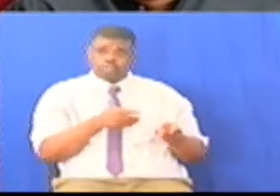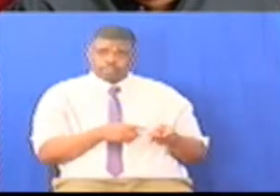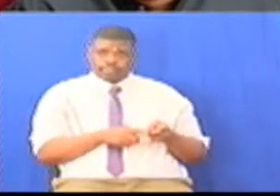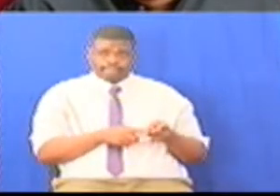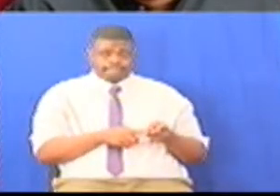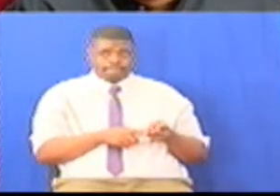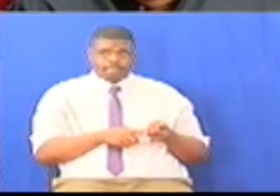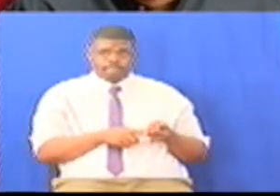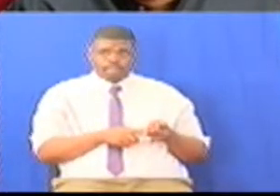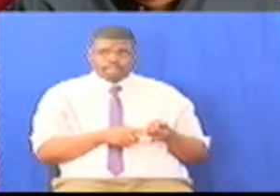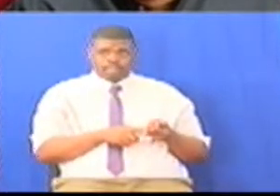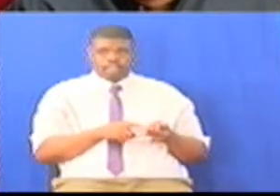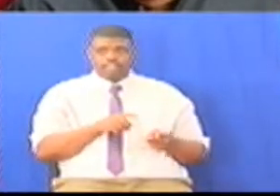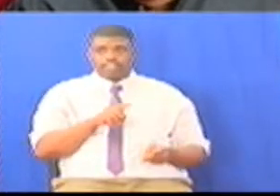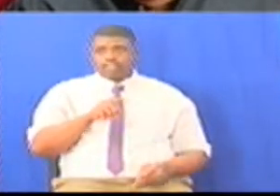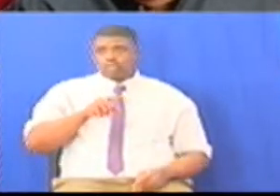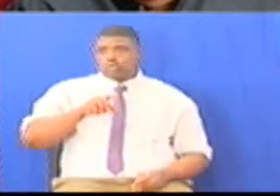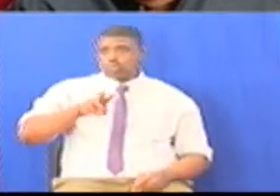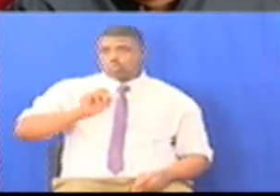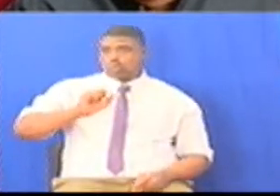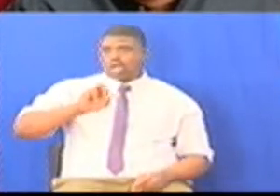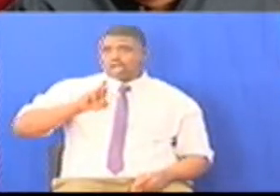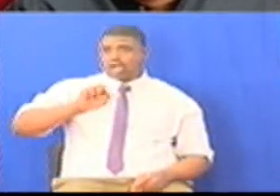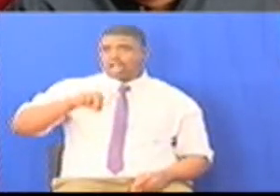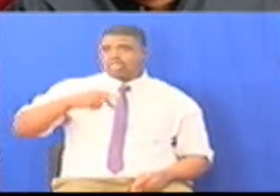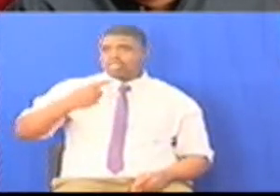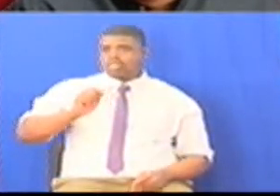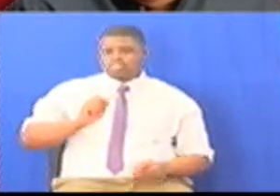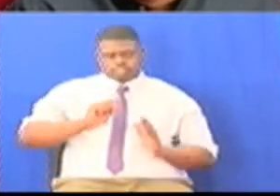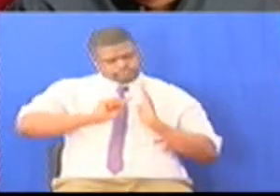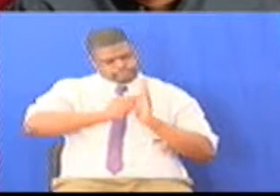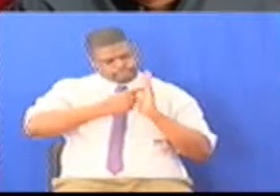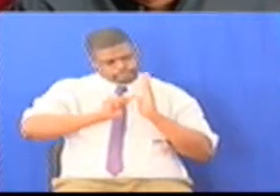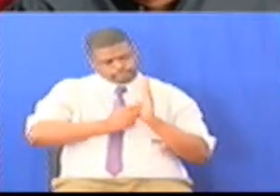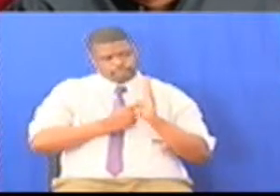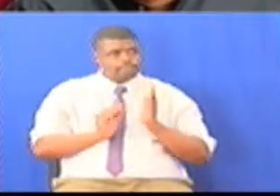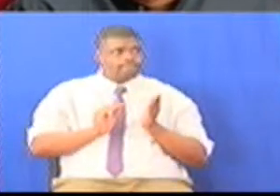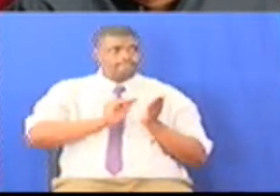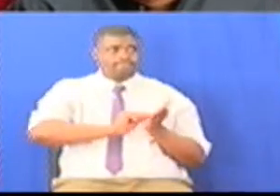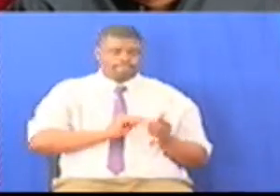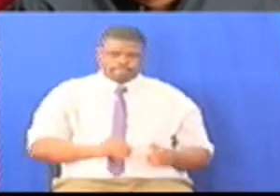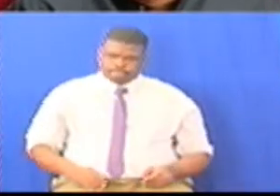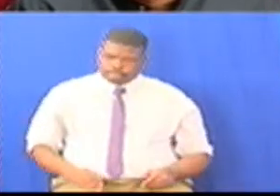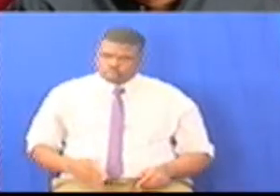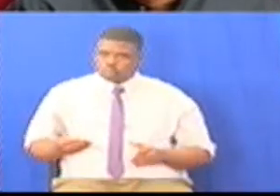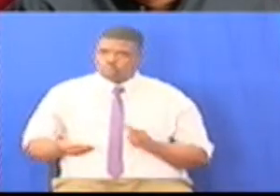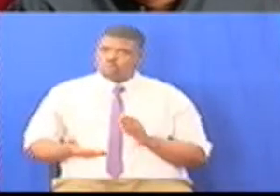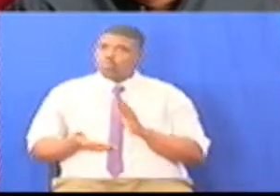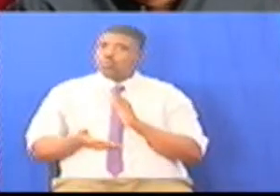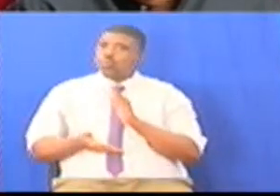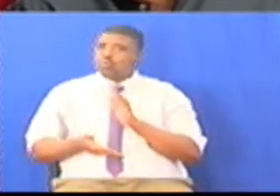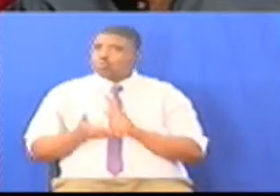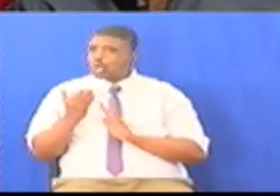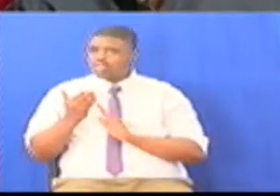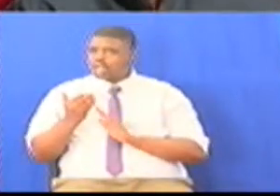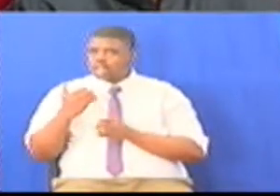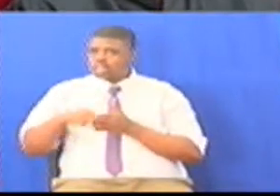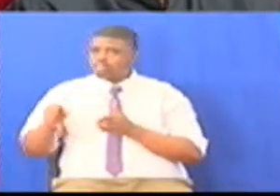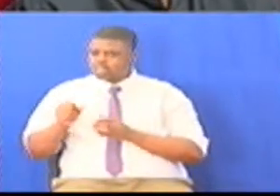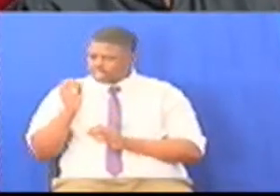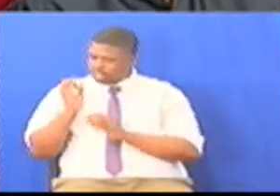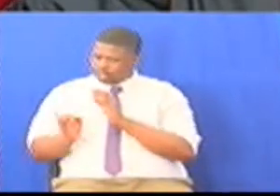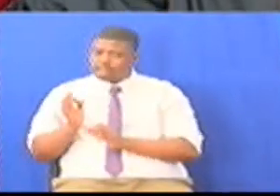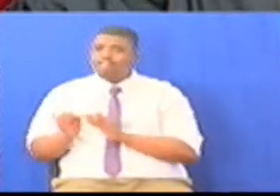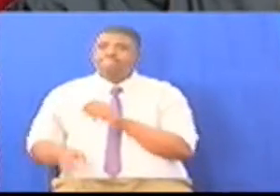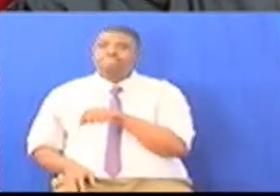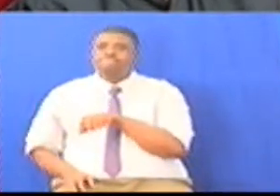kutoa share warrant kwa kuweka masharti yafuatayo. Kwanza, hizo za kampuni husika ziwe zimelipiwa kikamilifu, yani fully